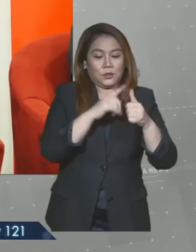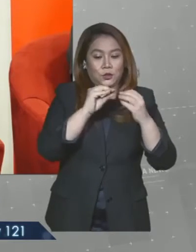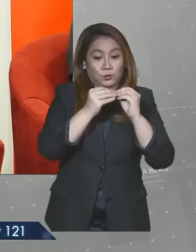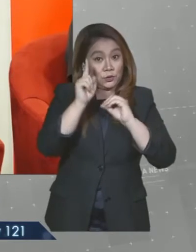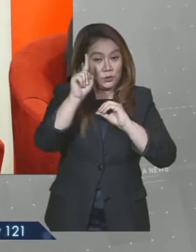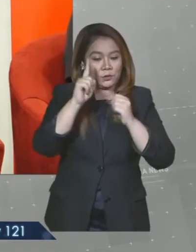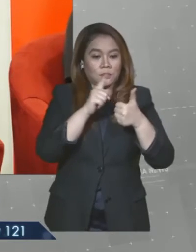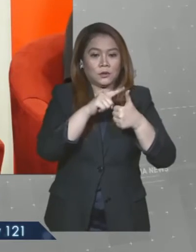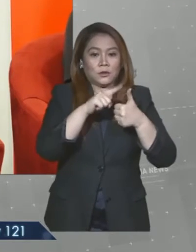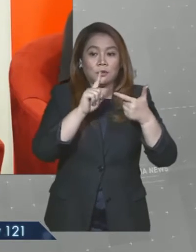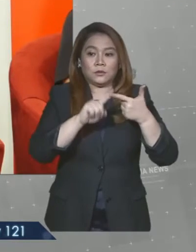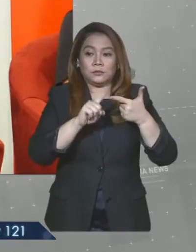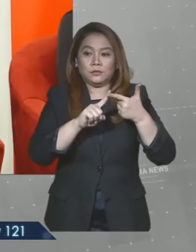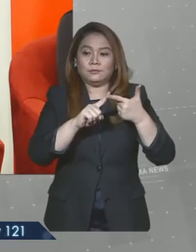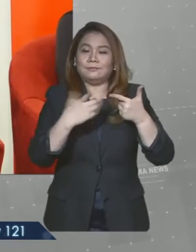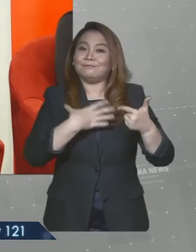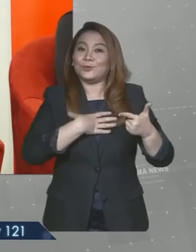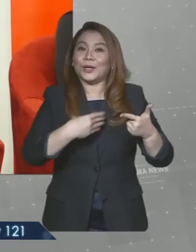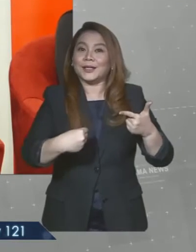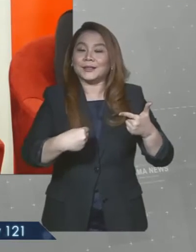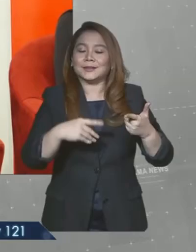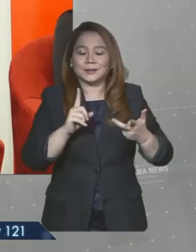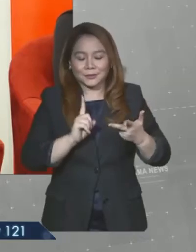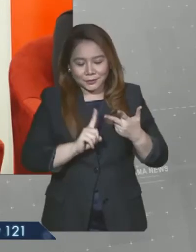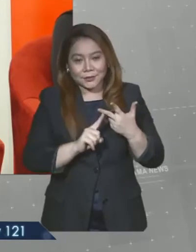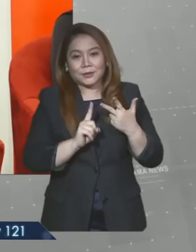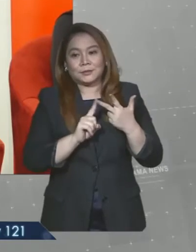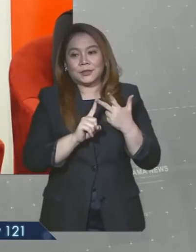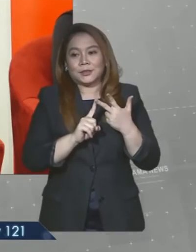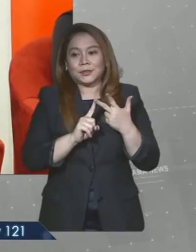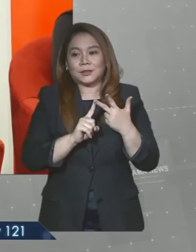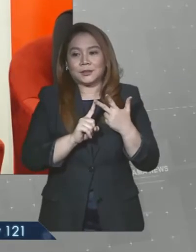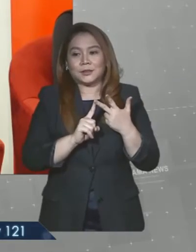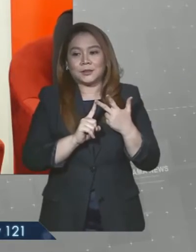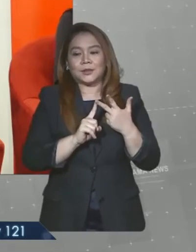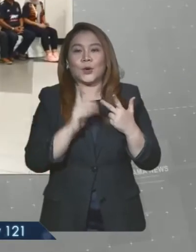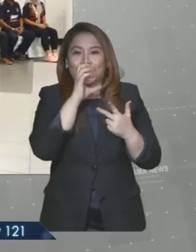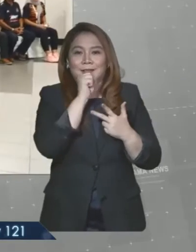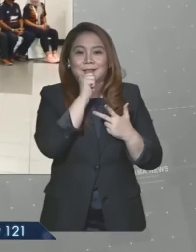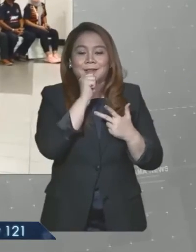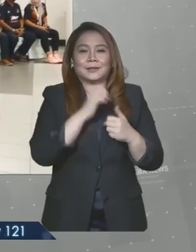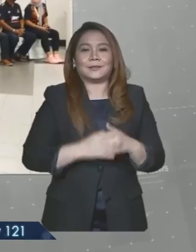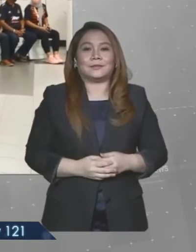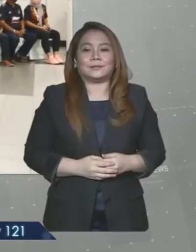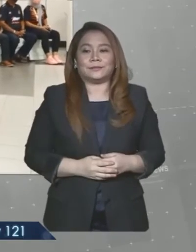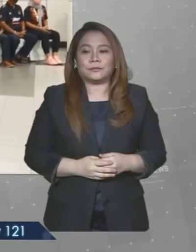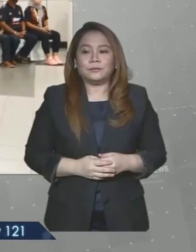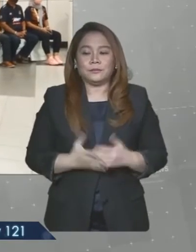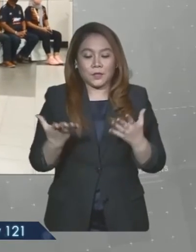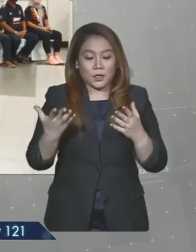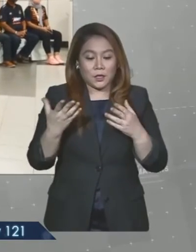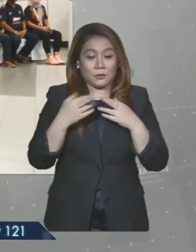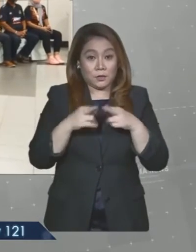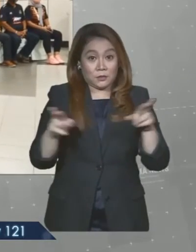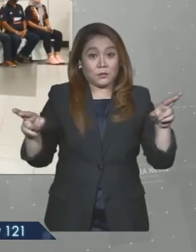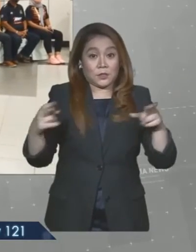kit. Number two kit will be the white and then number three will be the orange. Pelancaran jersi itu